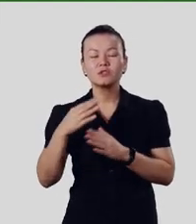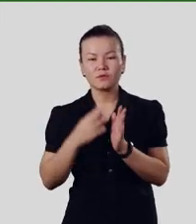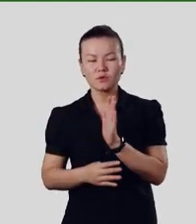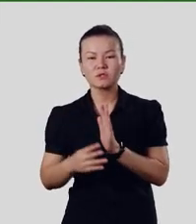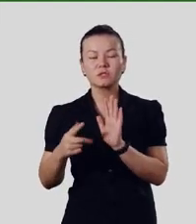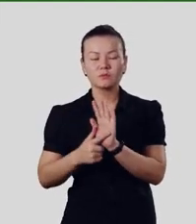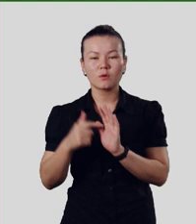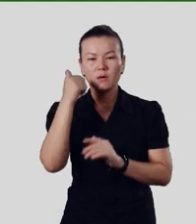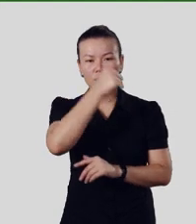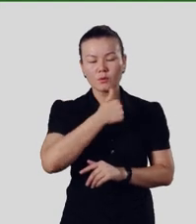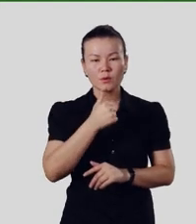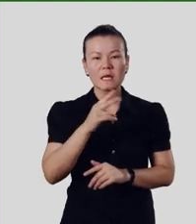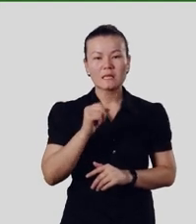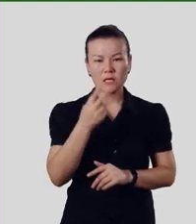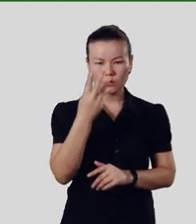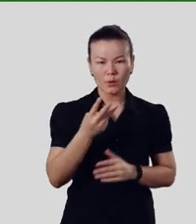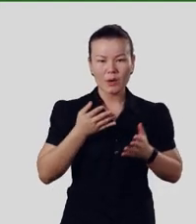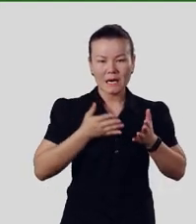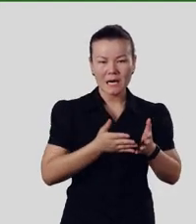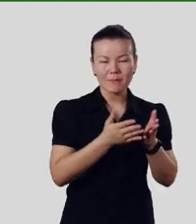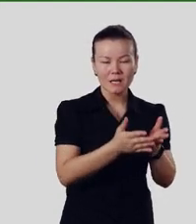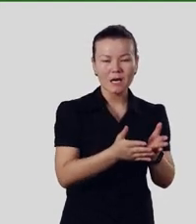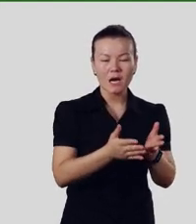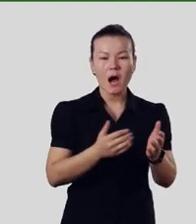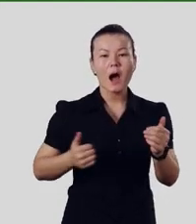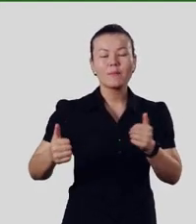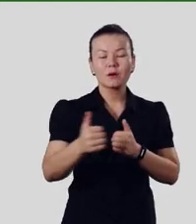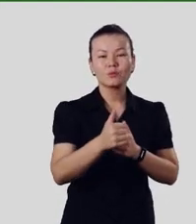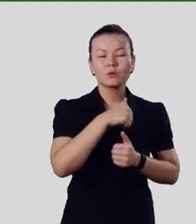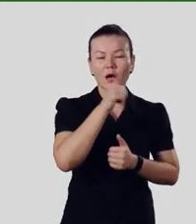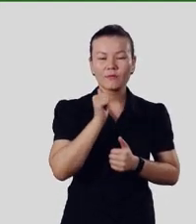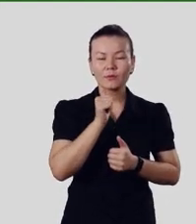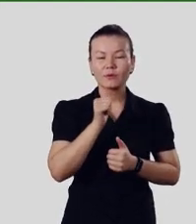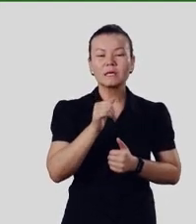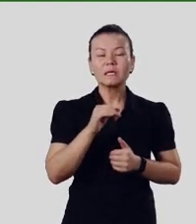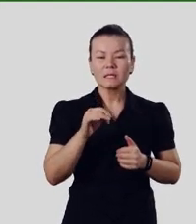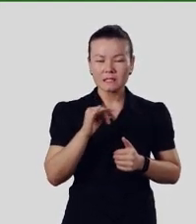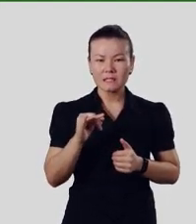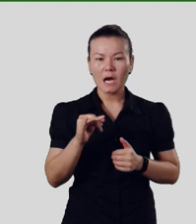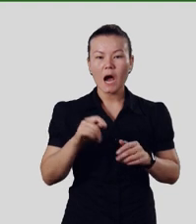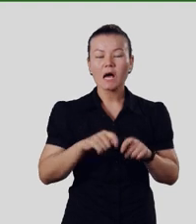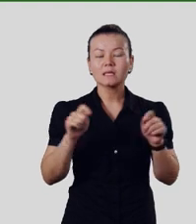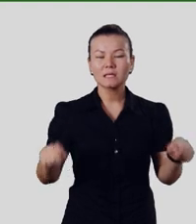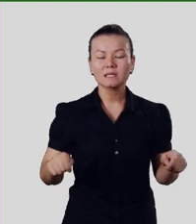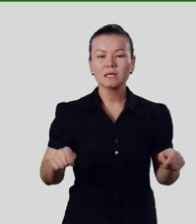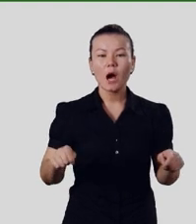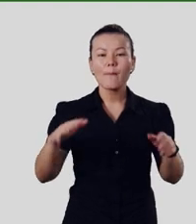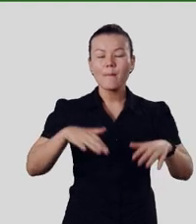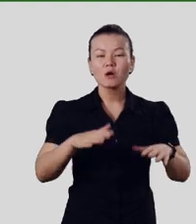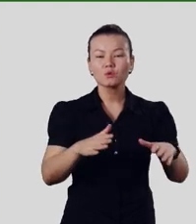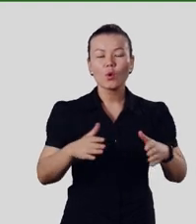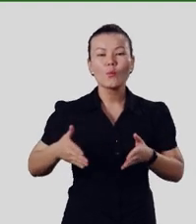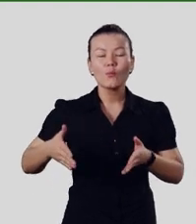1497 году на 3 кораблях обогнул Африку и тем самым открыл морской путь